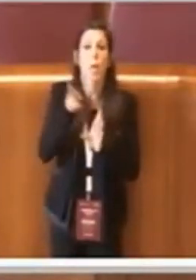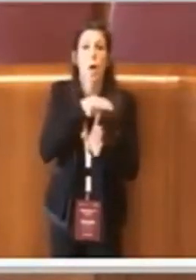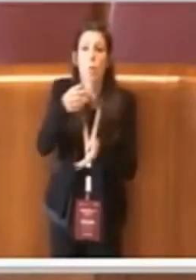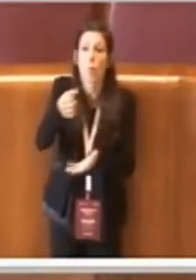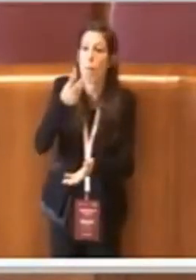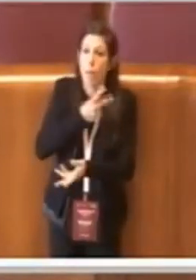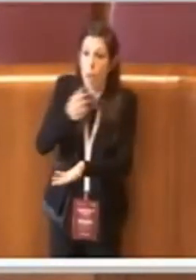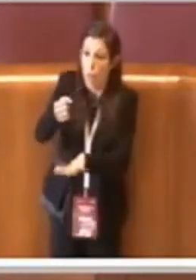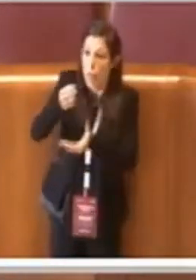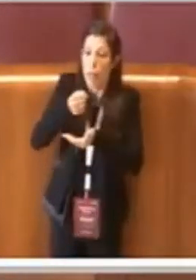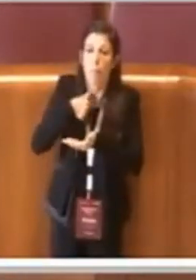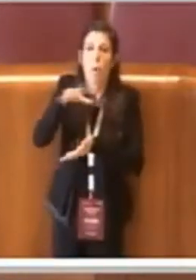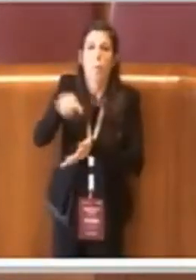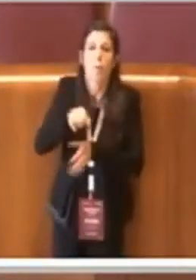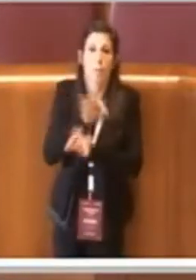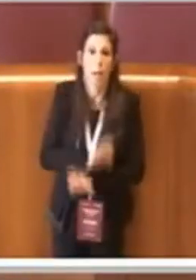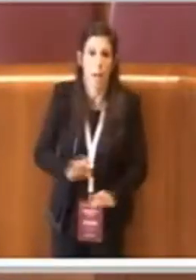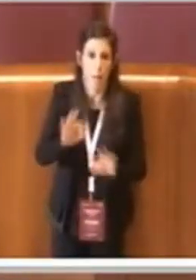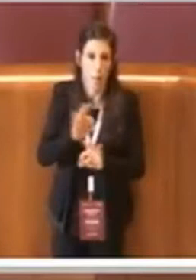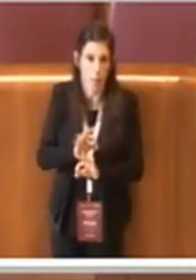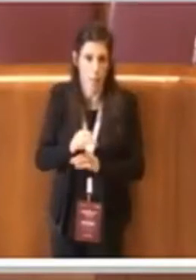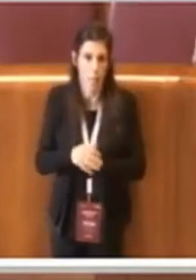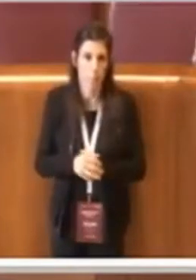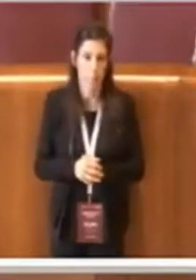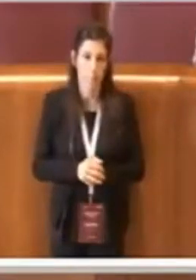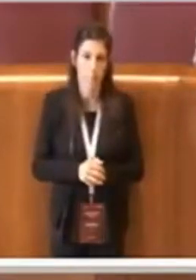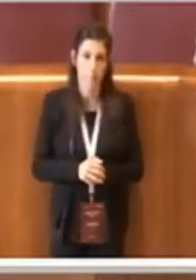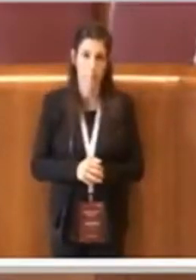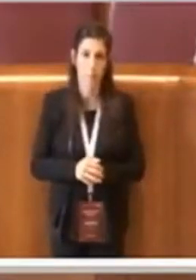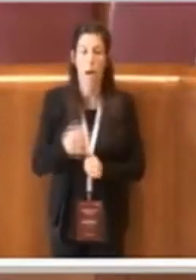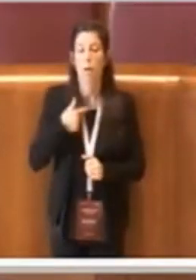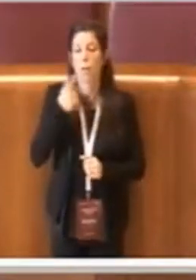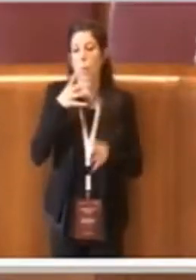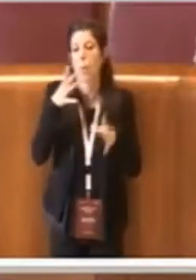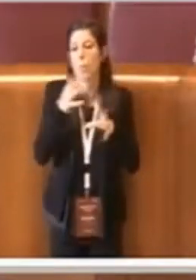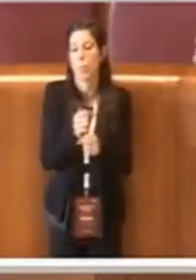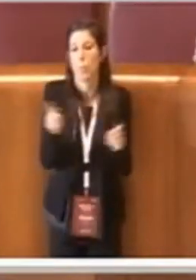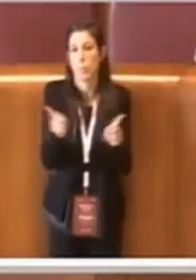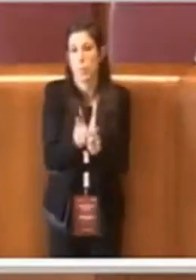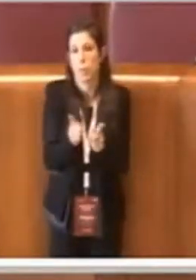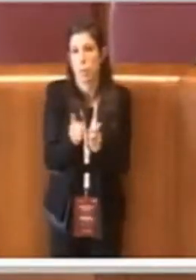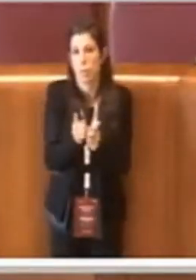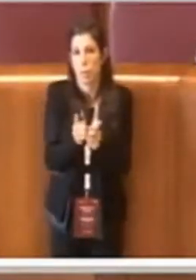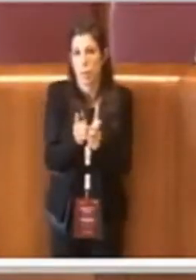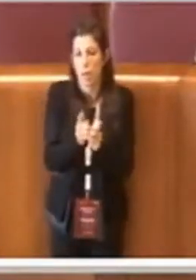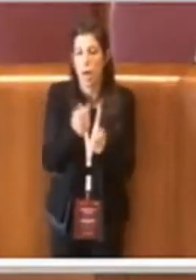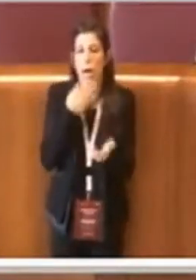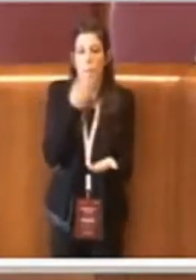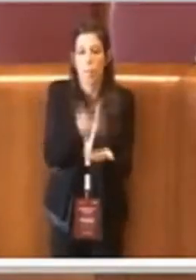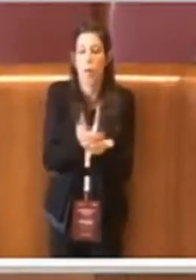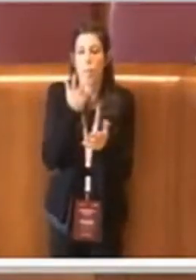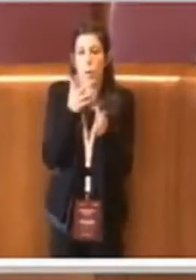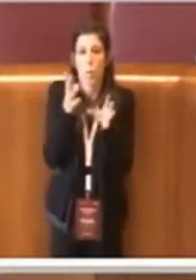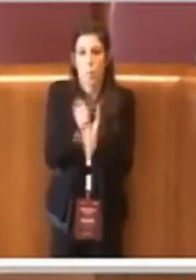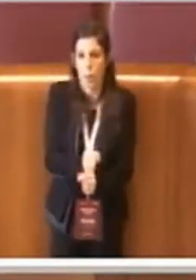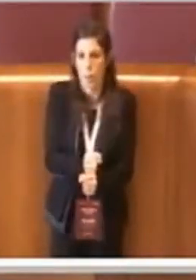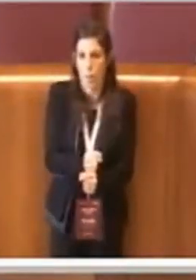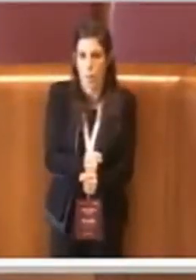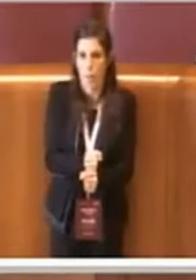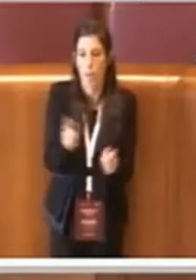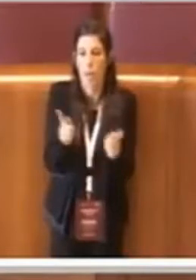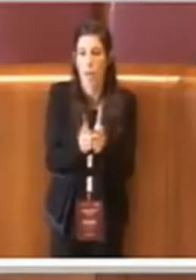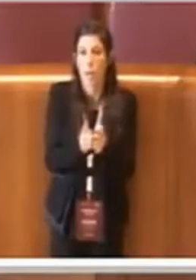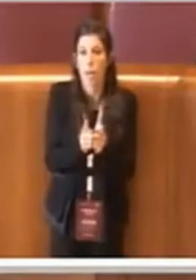Quindi io andrei un po', diciamo, a sintetizzare la mozione come assolutamente